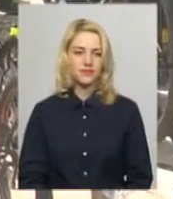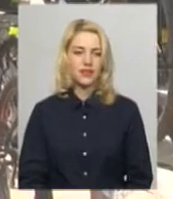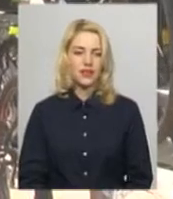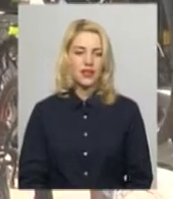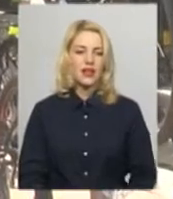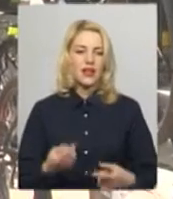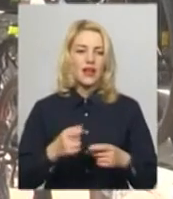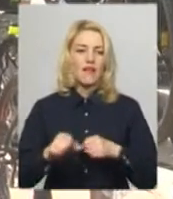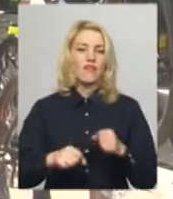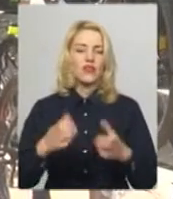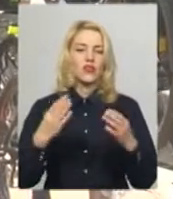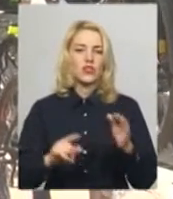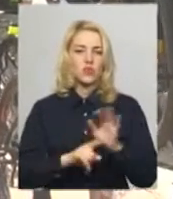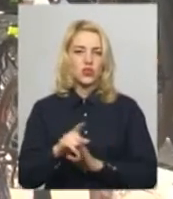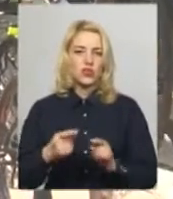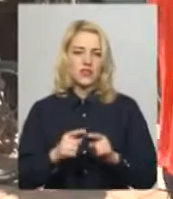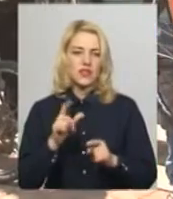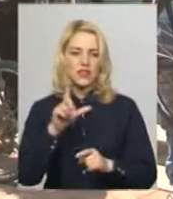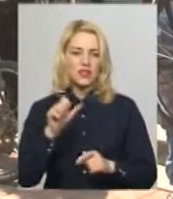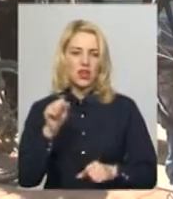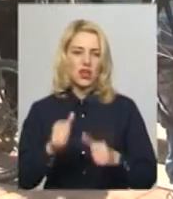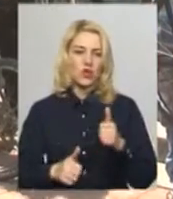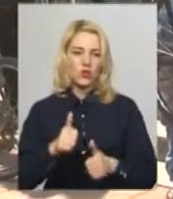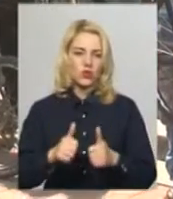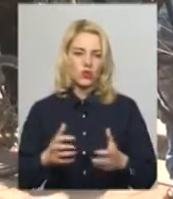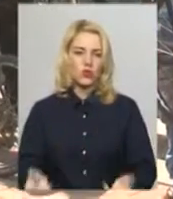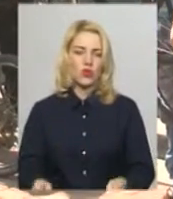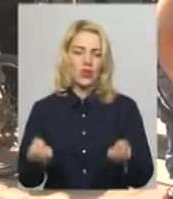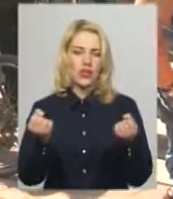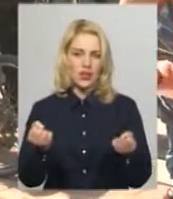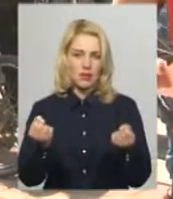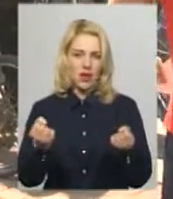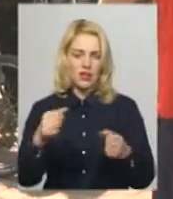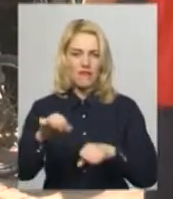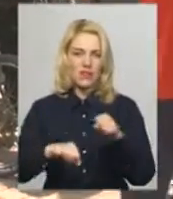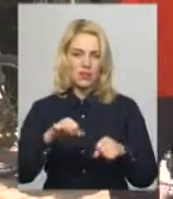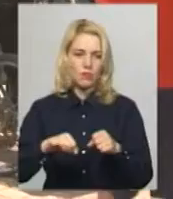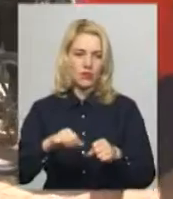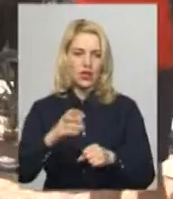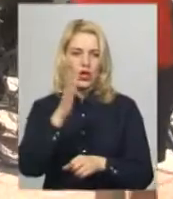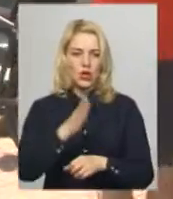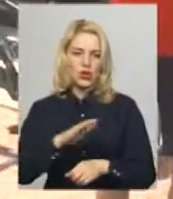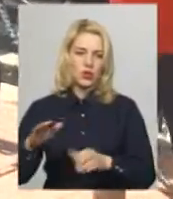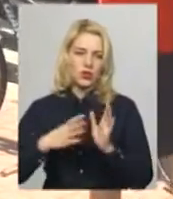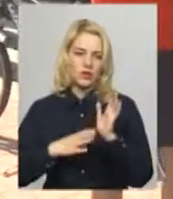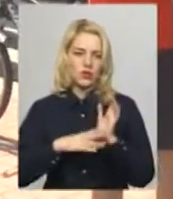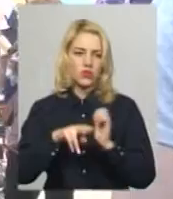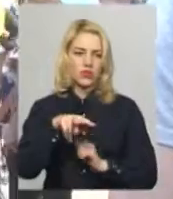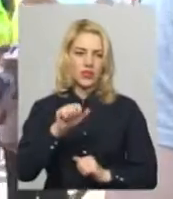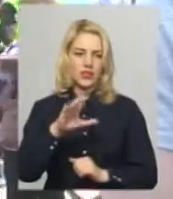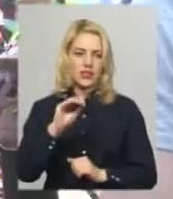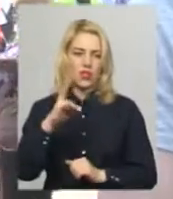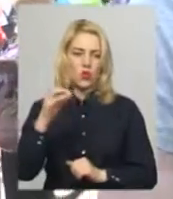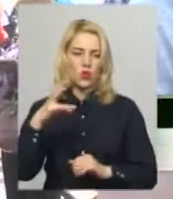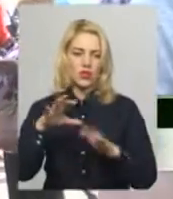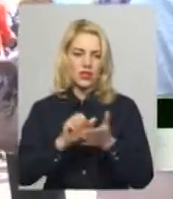Велодень розпочався з конкурсу утримання свого двоколісного на витягнутих руках під кутом 90 градусів. Павло Лисенко зайняв 2-е місце. Важить